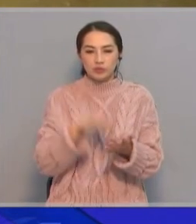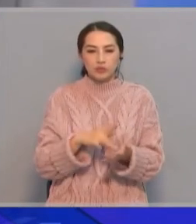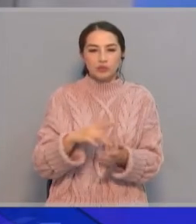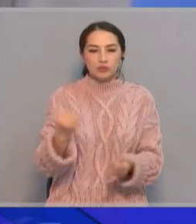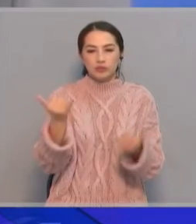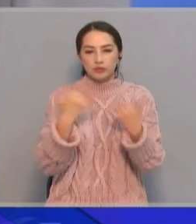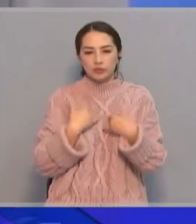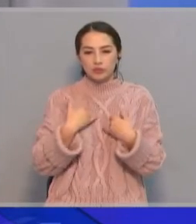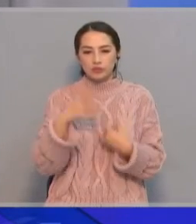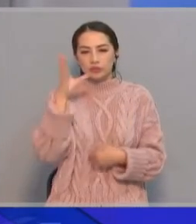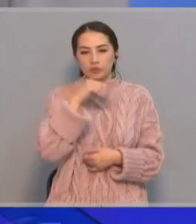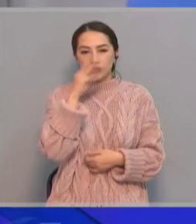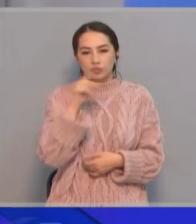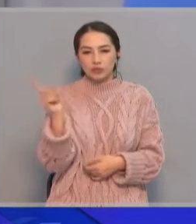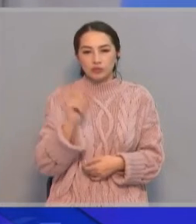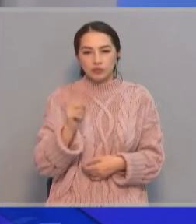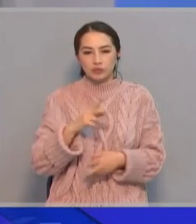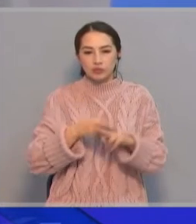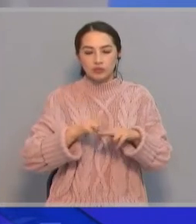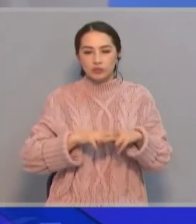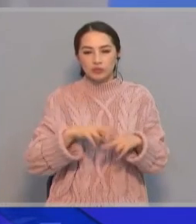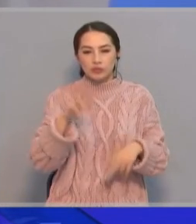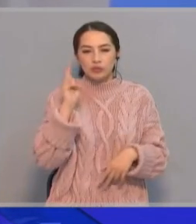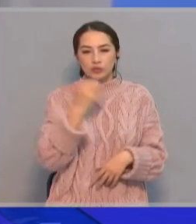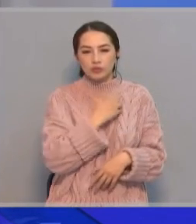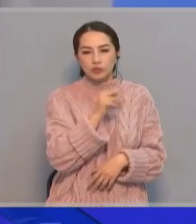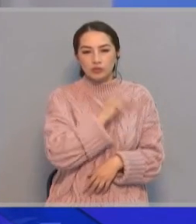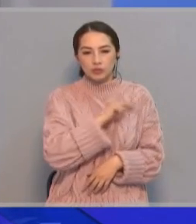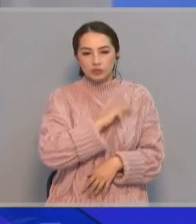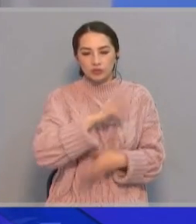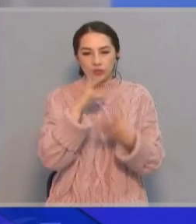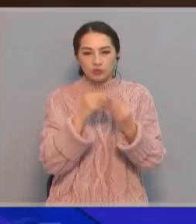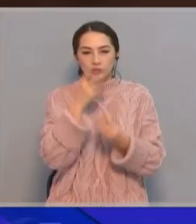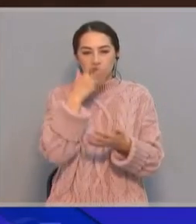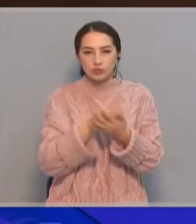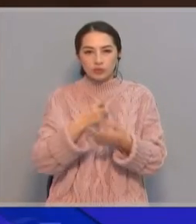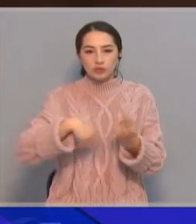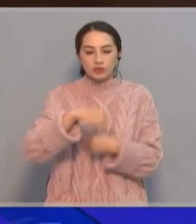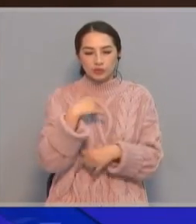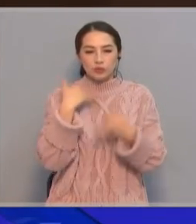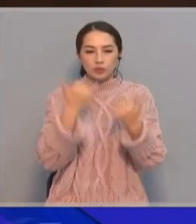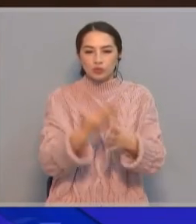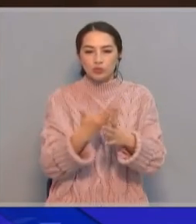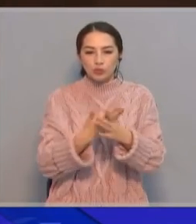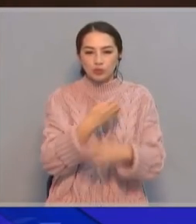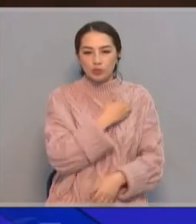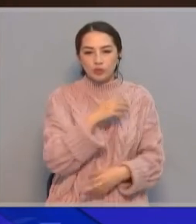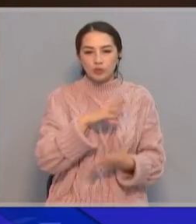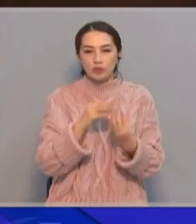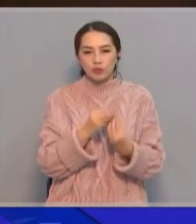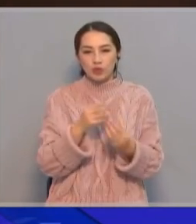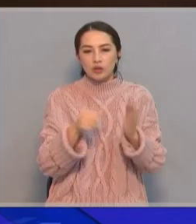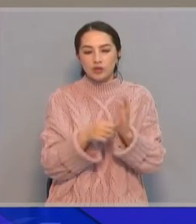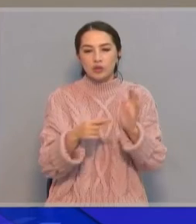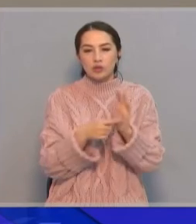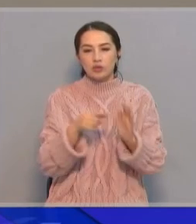которые предоставляют такую возможность гражданам, которые хотят работать и открывать собственный бизнес, говорит Шолпан Нышан. В день она печет